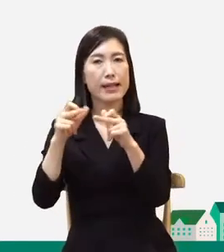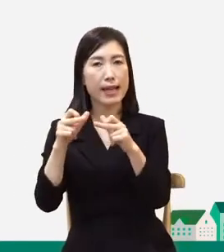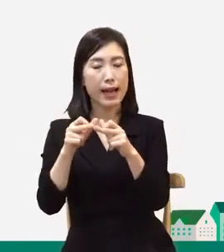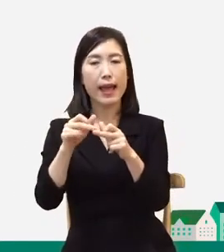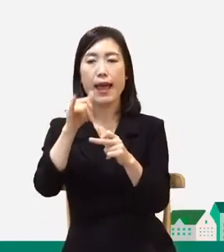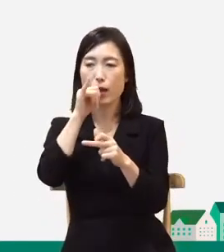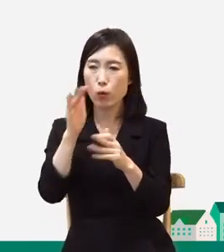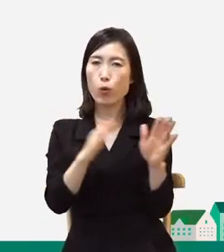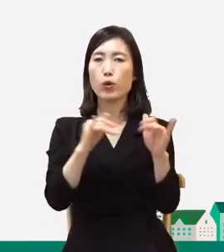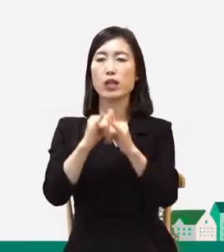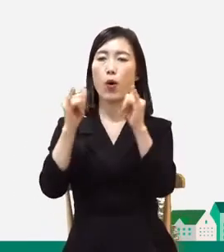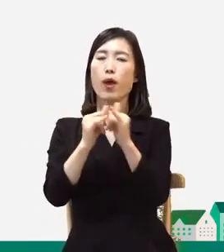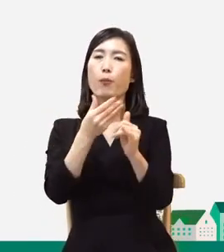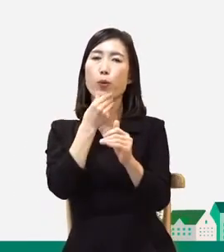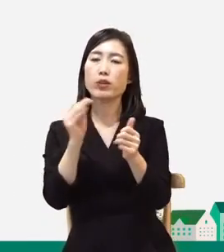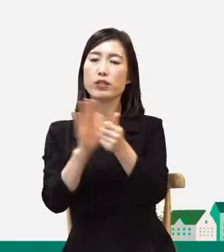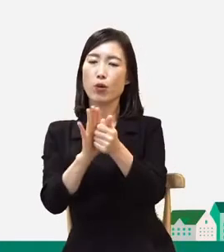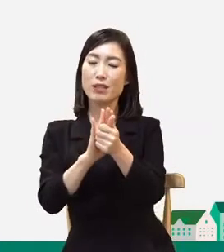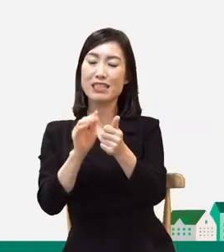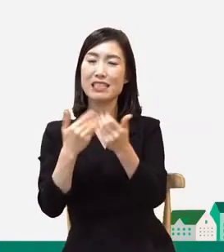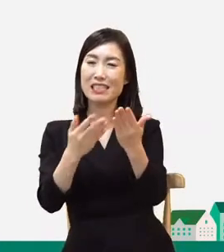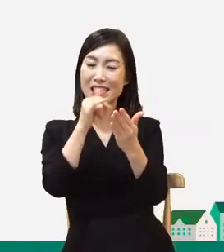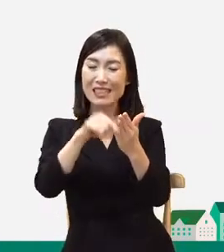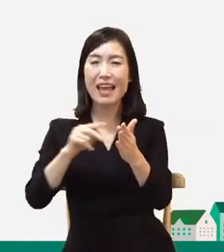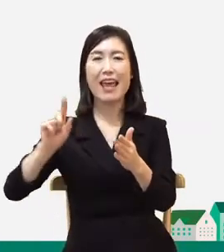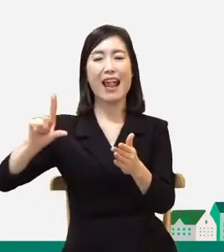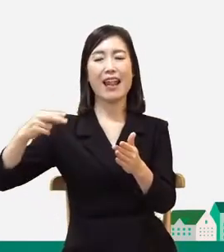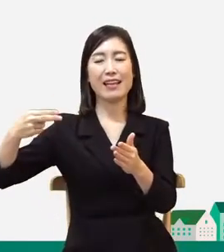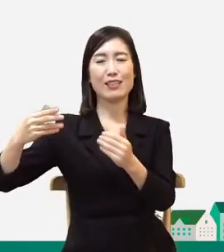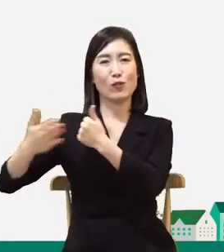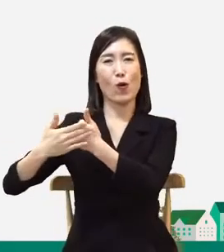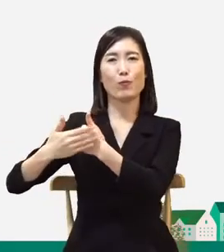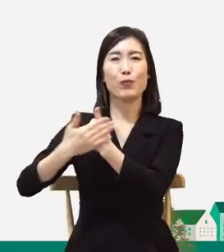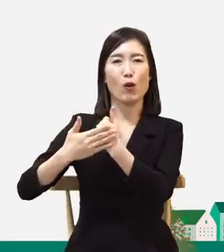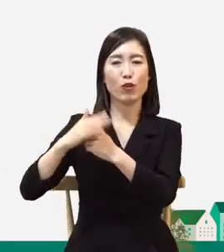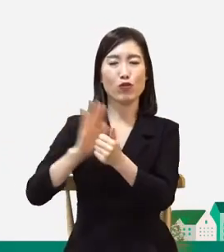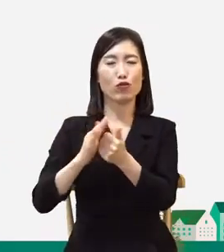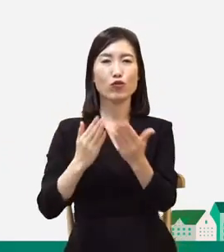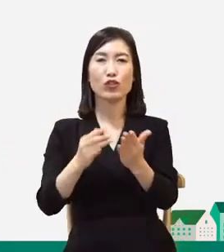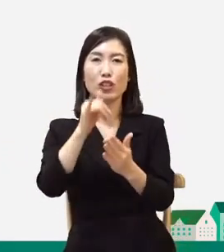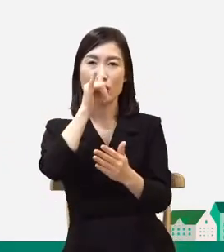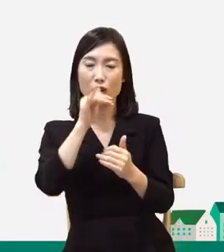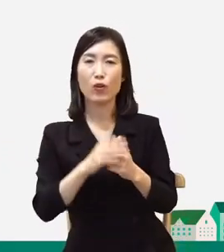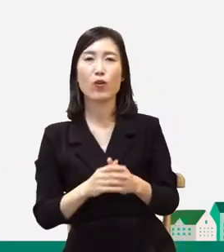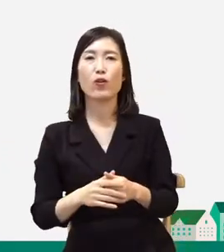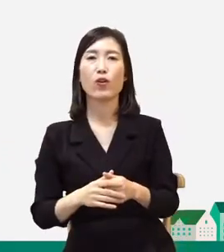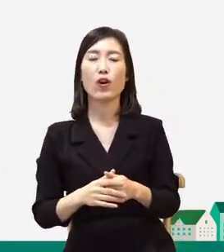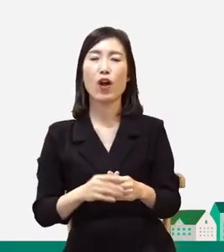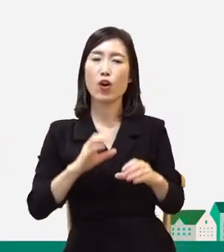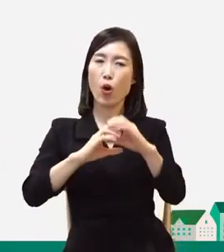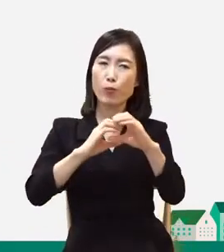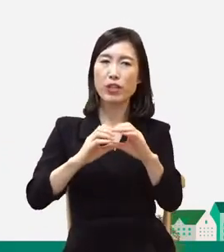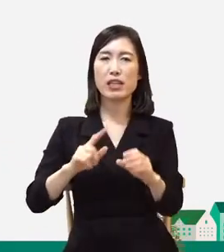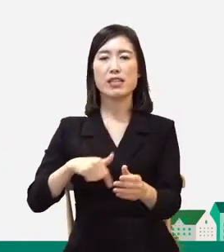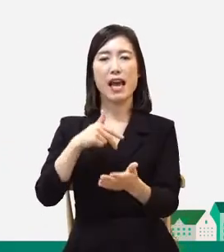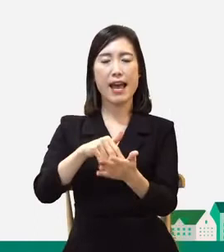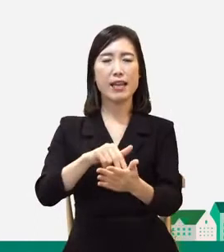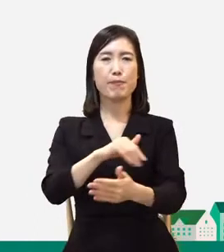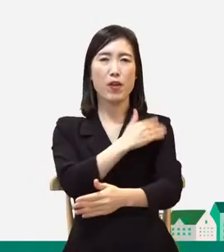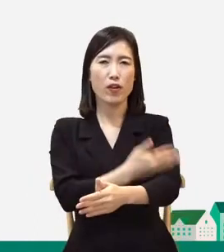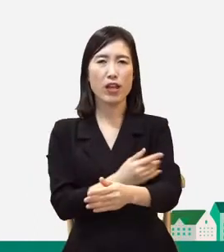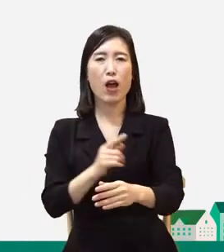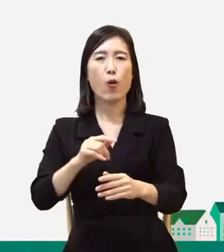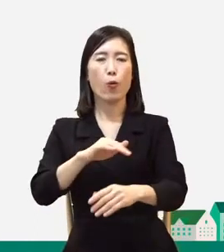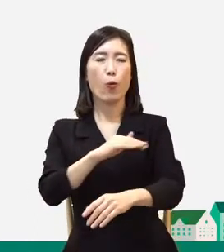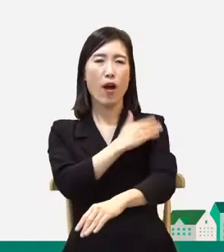사회복지 서비스도 이제 엔젤세븐에서 도움을 주시고 계신데 그랬을 때 어쨌든 소셜 믹스, 유니버셜 디자인, 커뮤니티 그리고 자립 역량, 권리